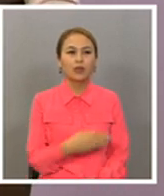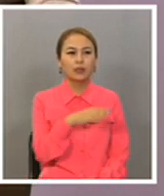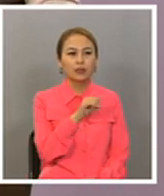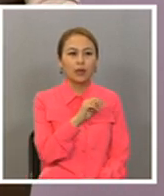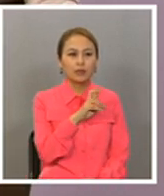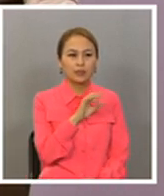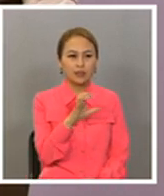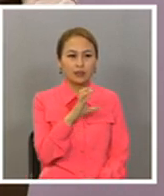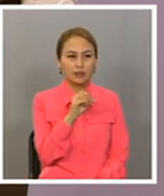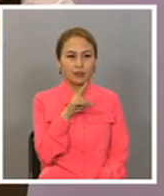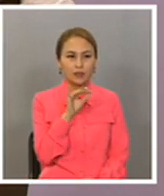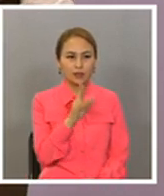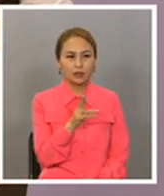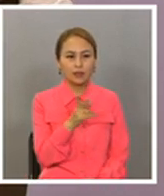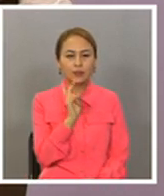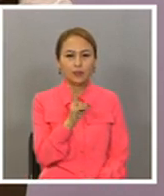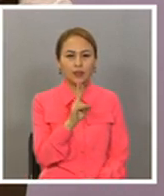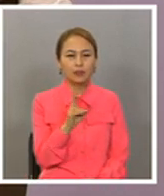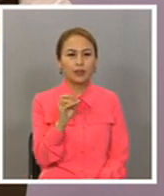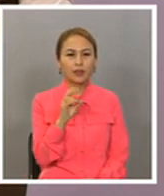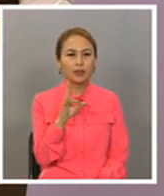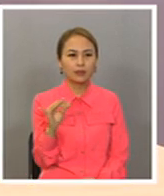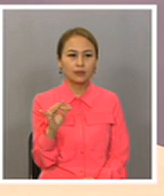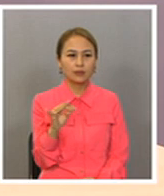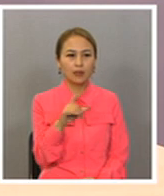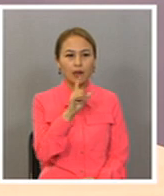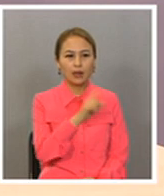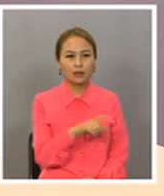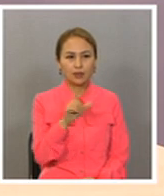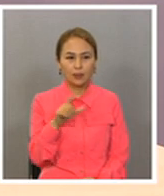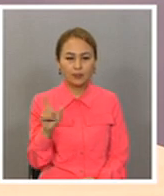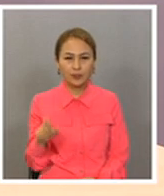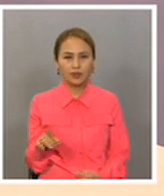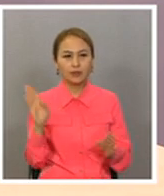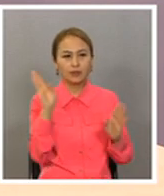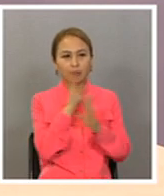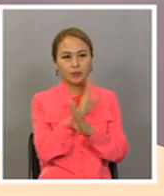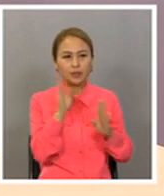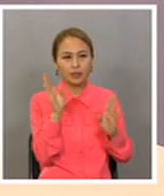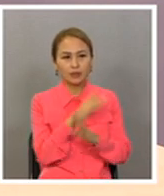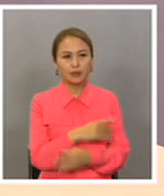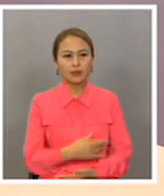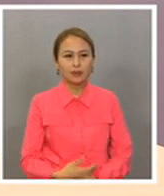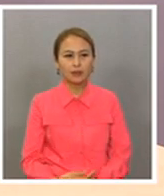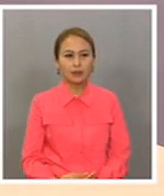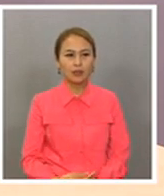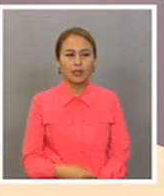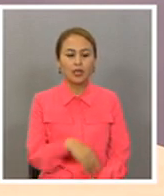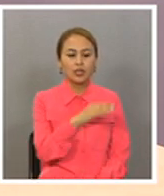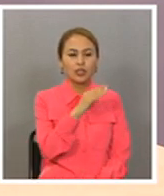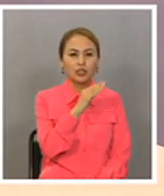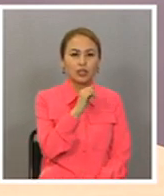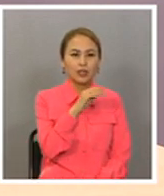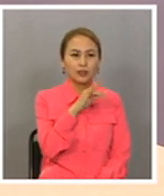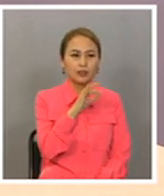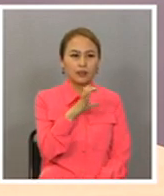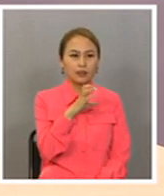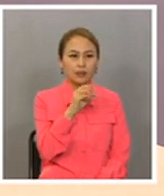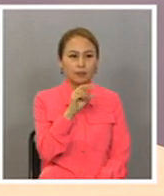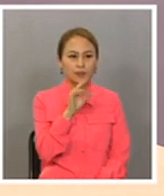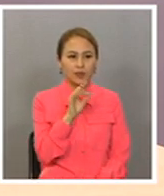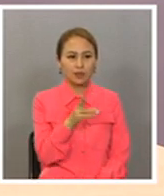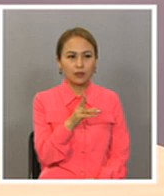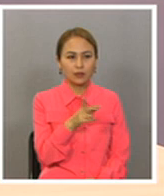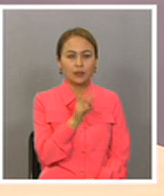Табыс септік. Кімді, нені? Адамды, табиғатты.